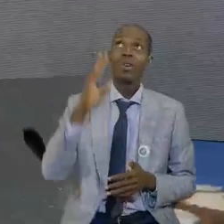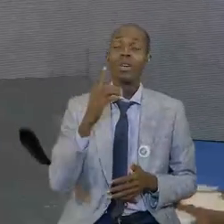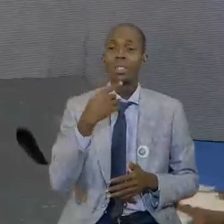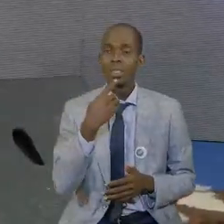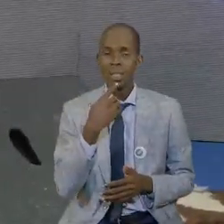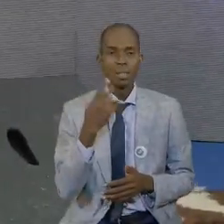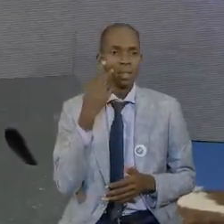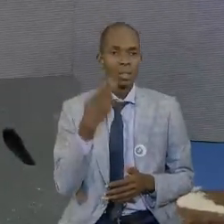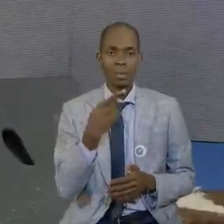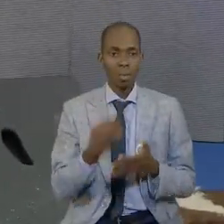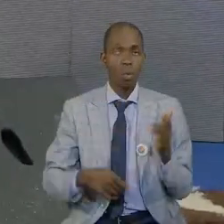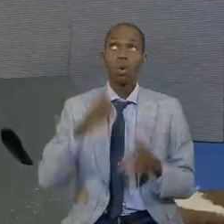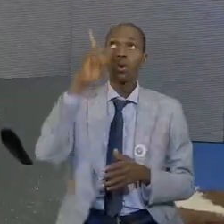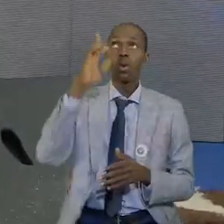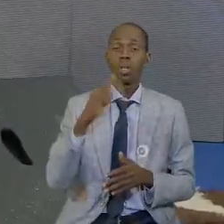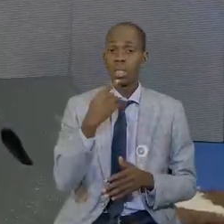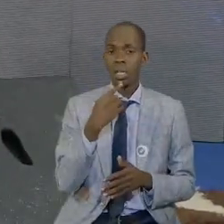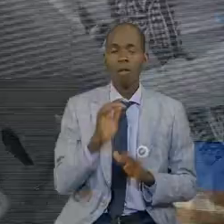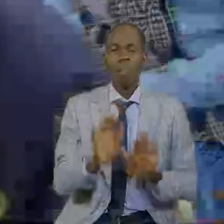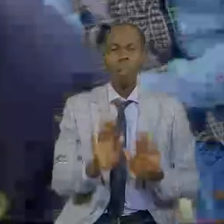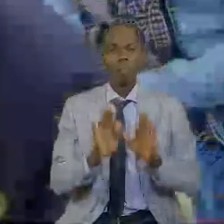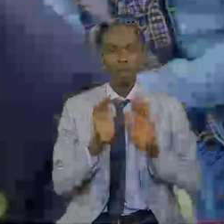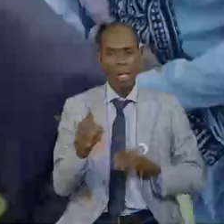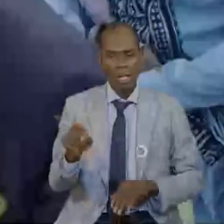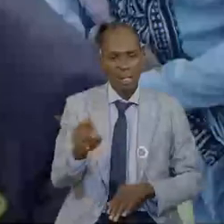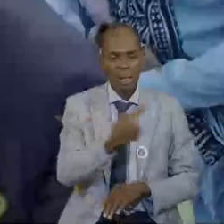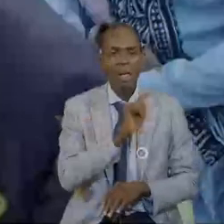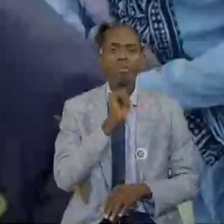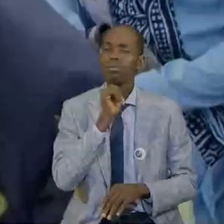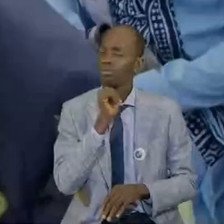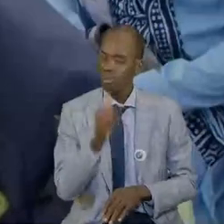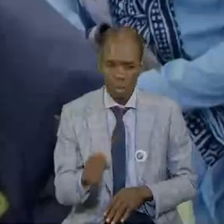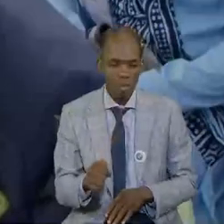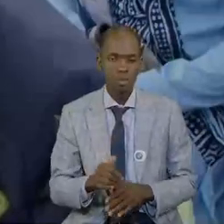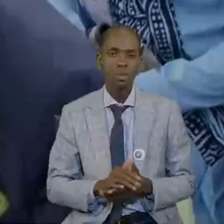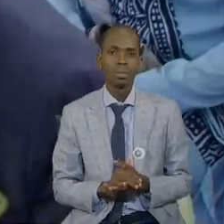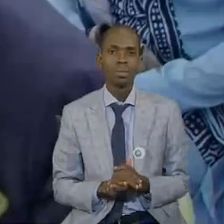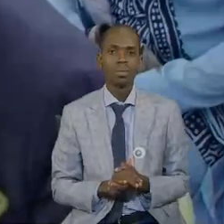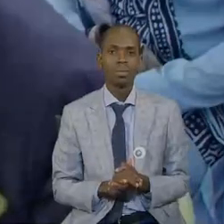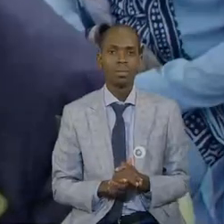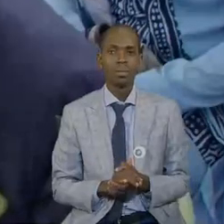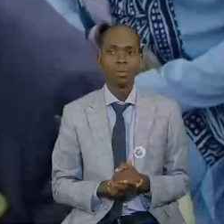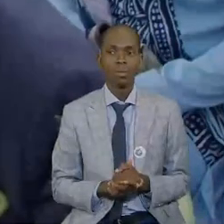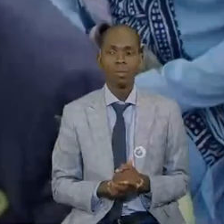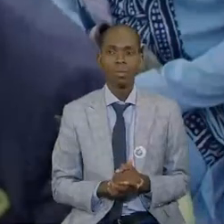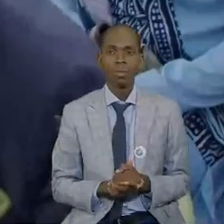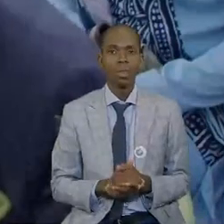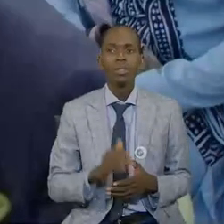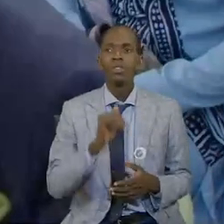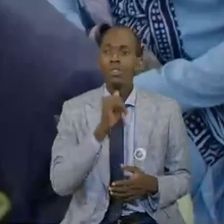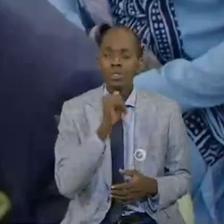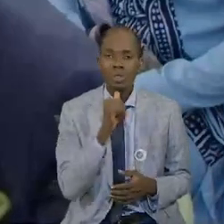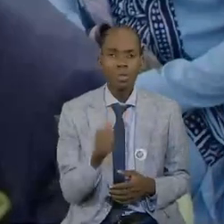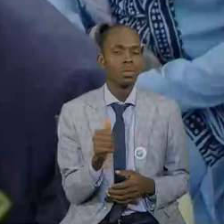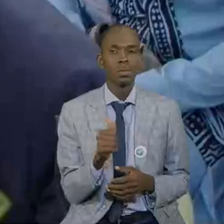said, fear thou not. C'est pourquoi le Seigneur a dû dire, voyons cela, ne crains rien. It's fear. C'est quoi la crainte?